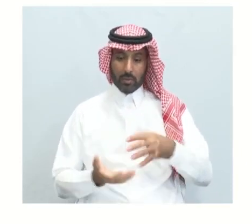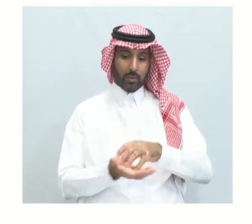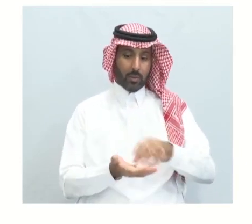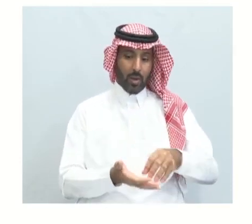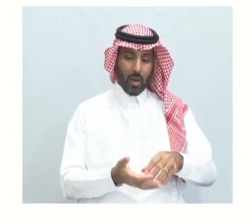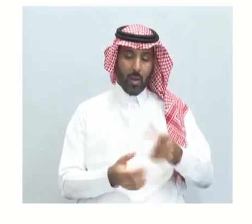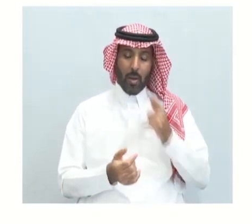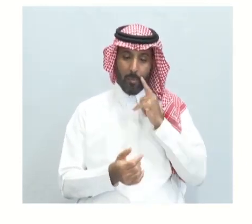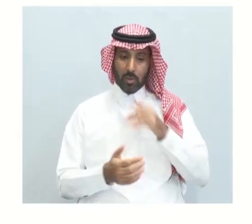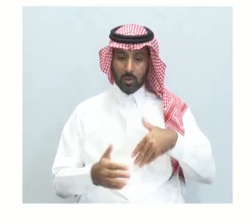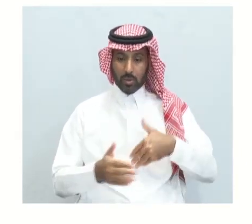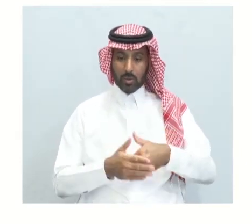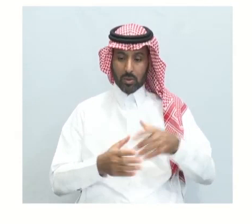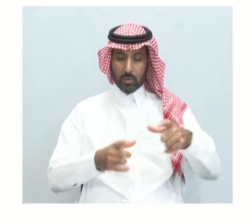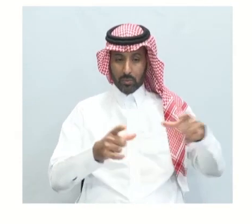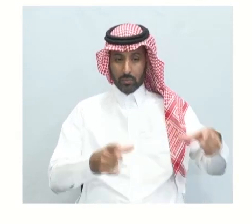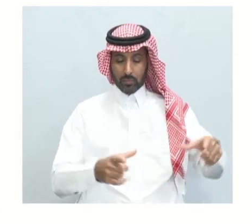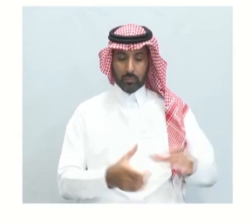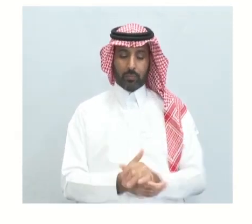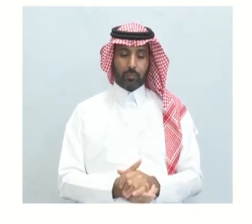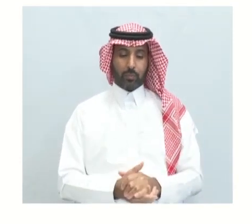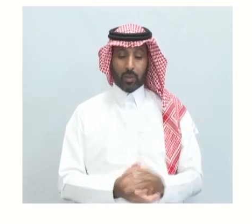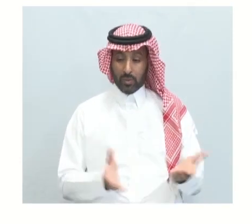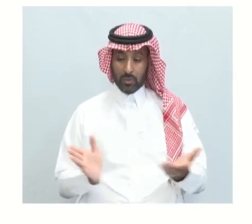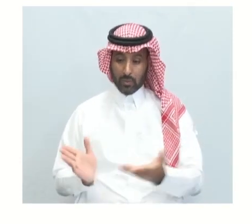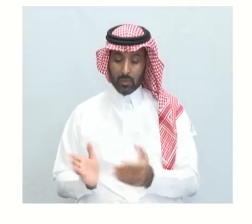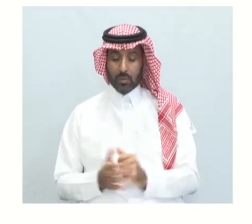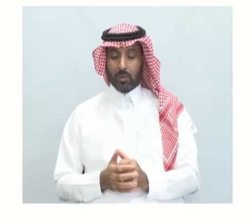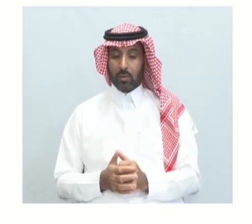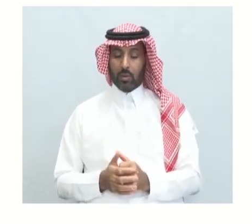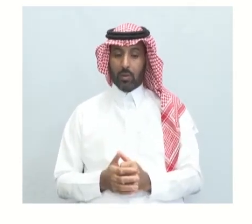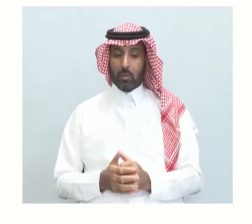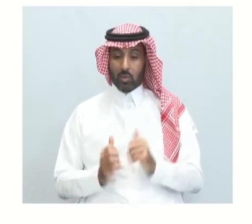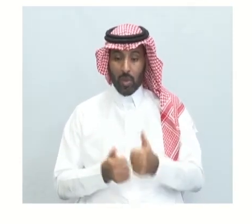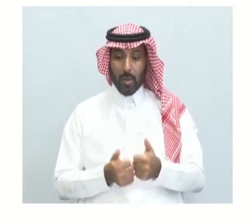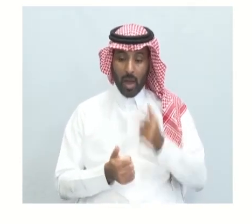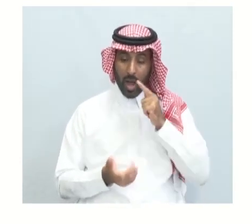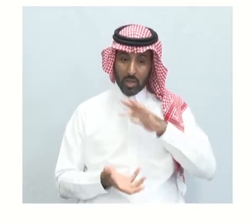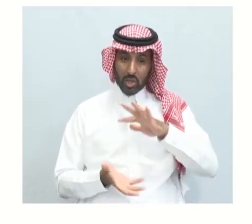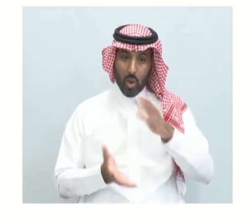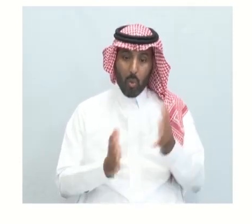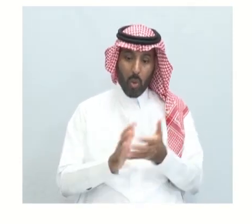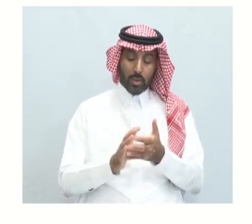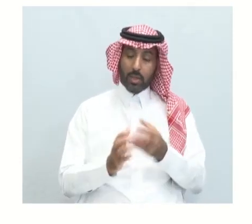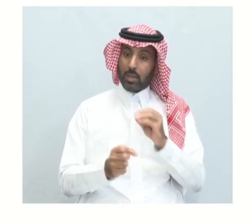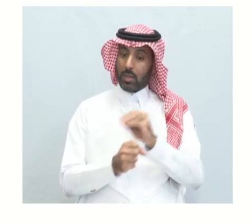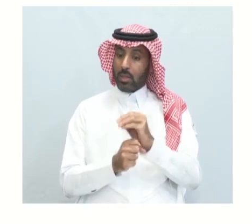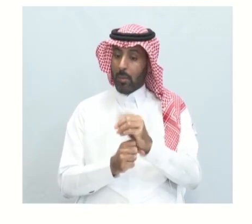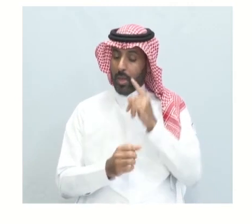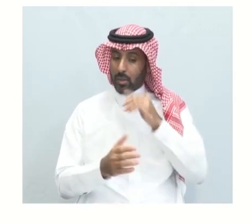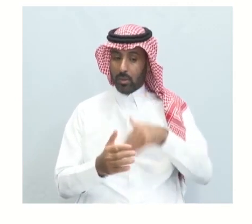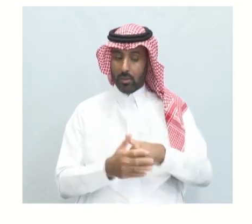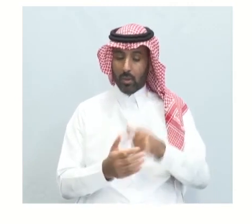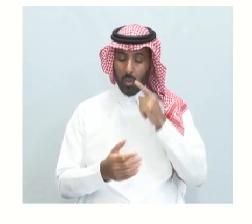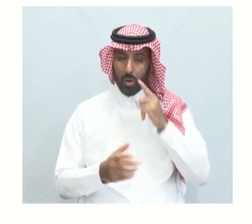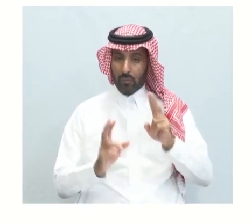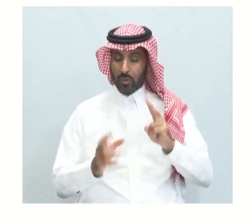والمرافق الرياضيه التي ستستضيف المسابقات الدوليه واكاديميات الرياضه